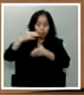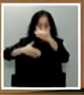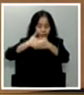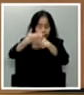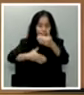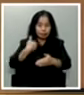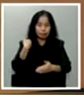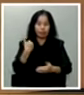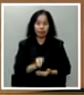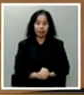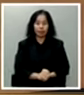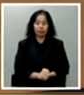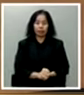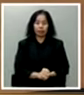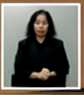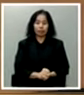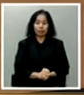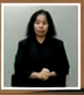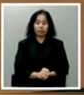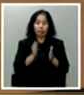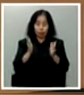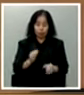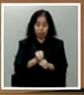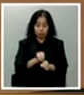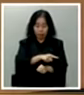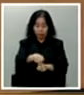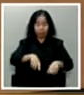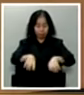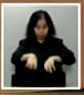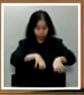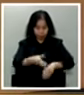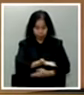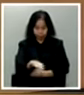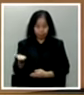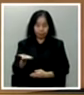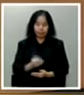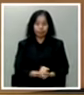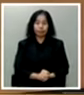ครับขอทั้งฝ่ายเจ้าหน้าที่ดำเนินการครับครับผม